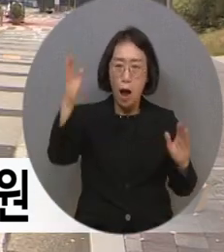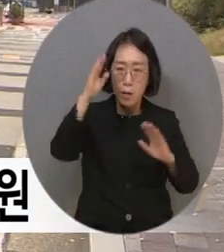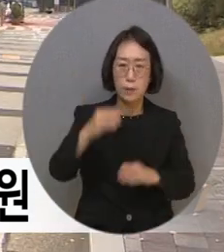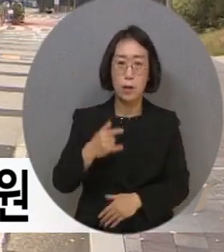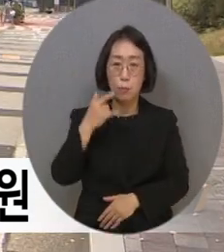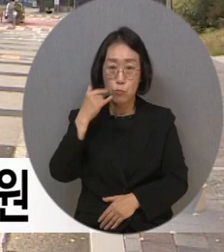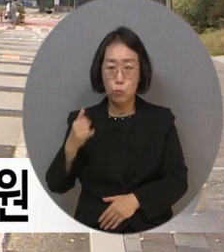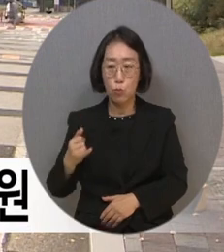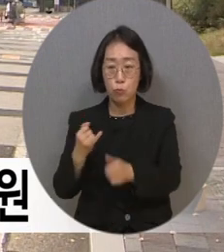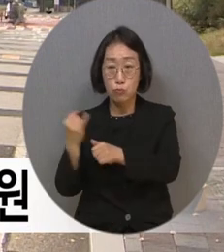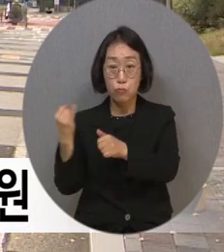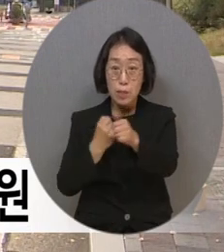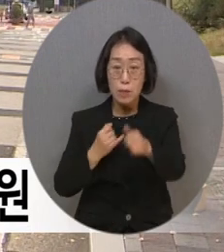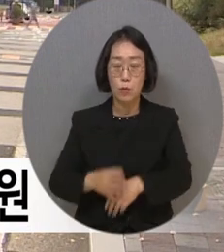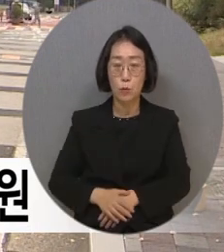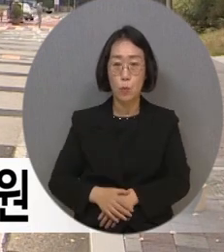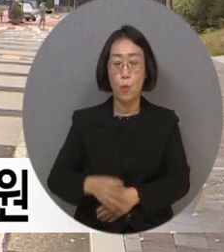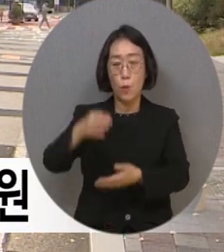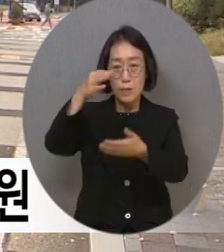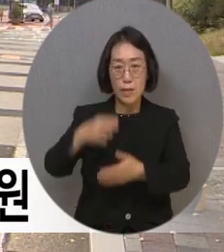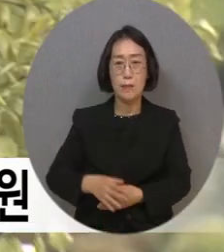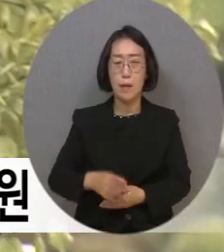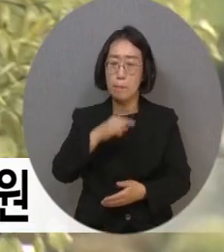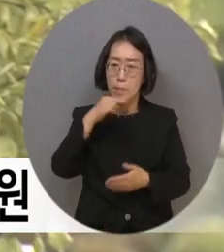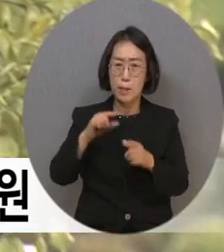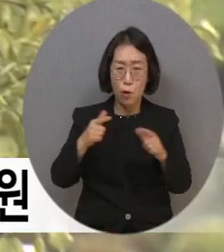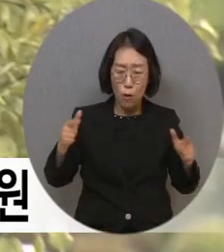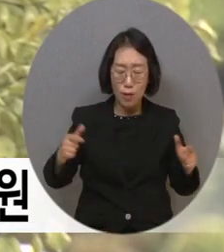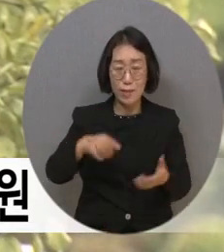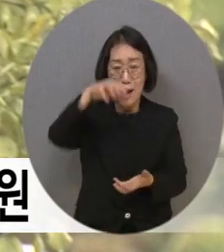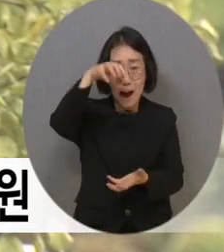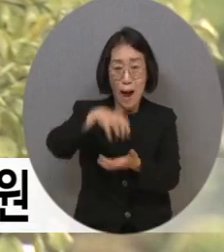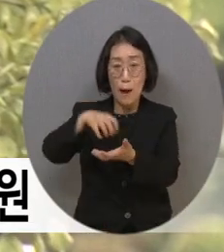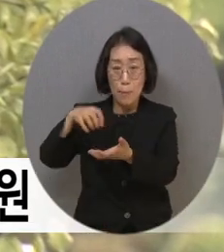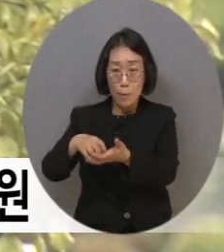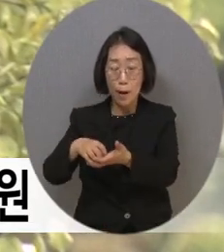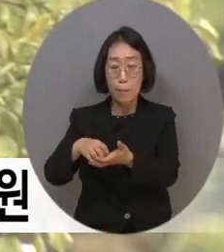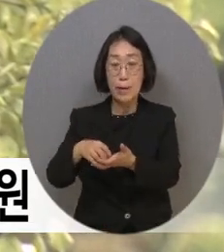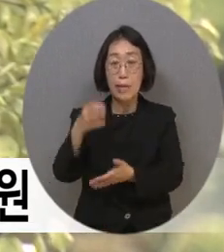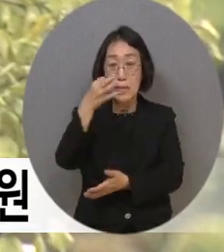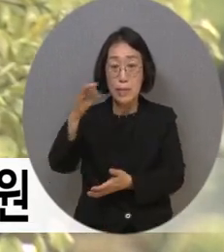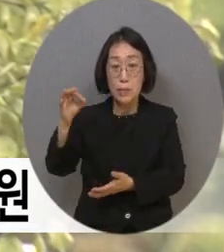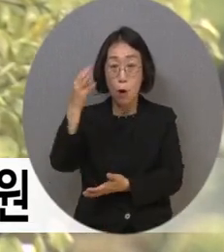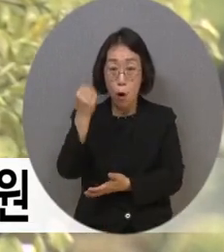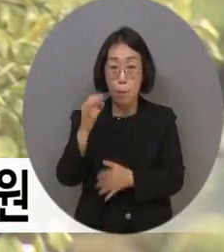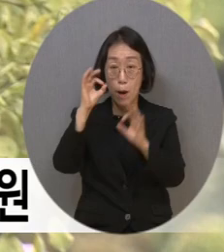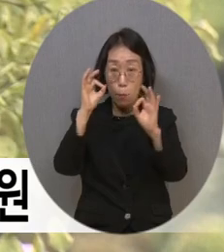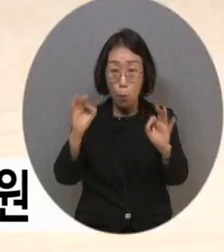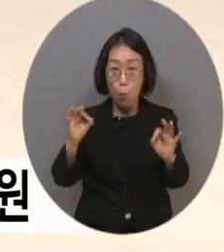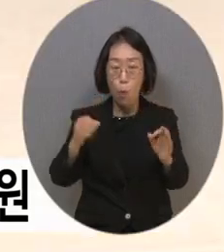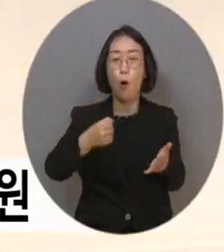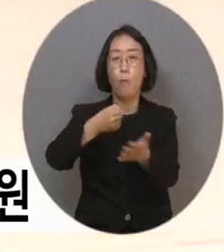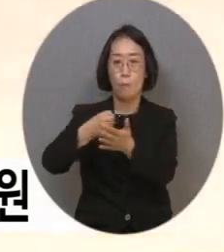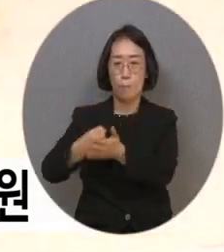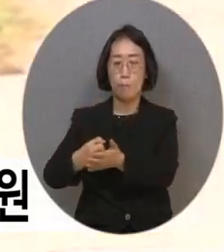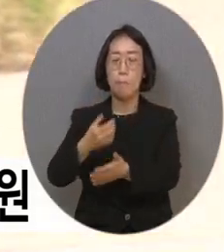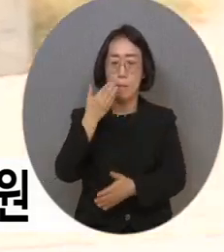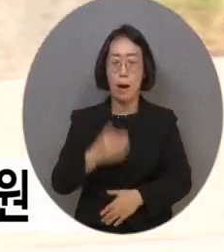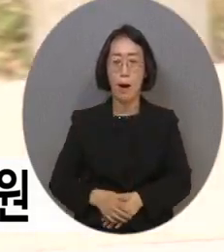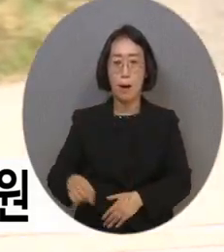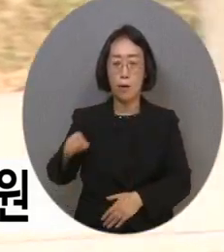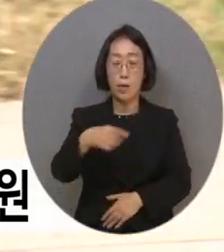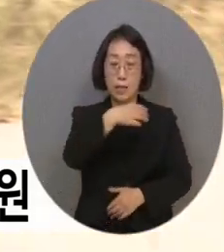부모 배우자의 소득 재산 부채 규모로 산정된 월소득 인정 액입니다 특히 내년도에는